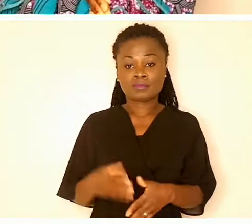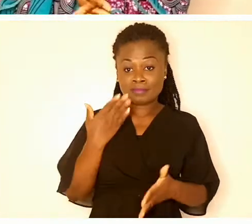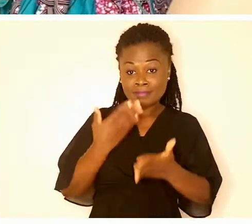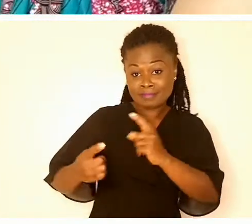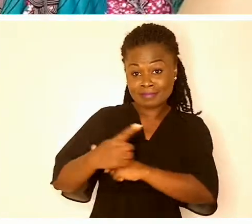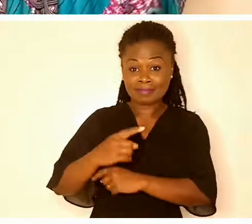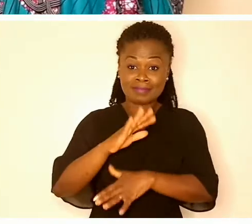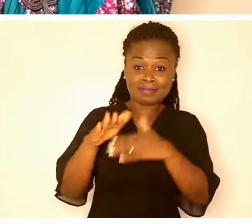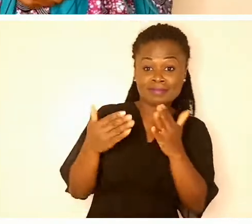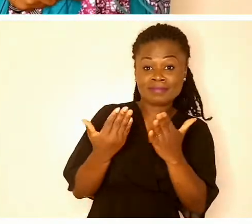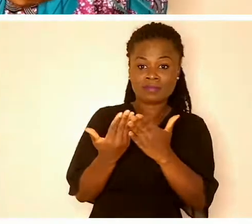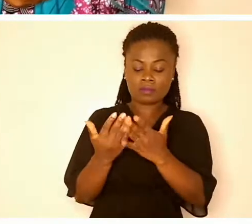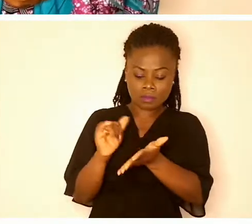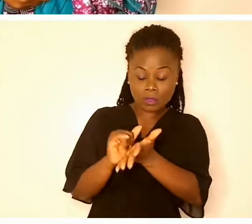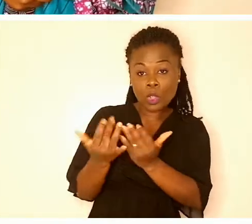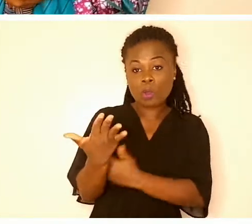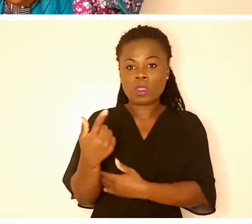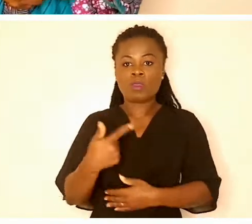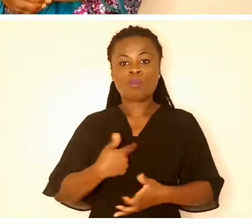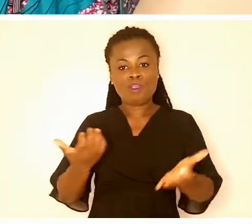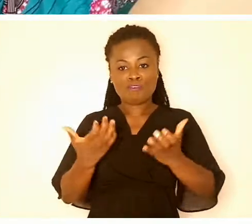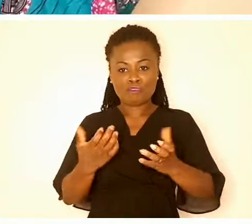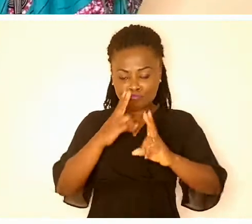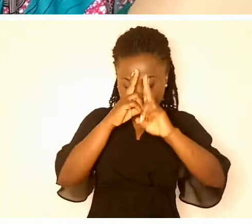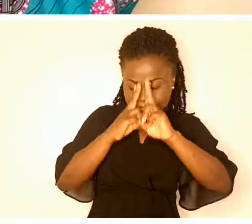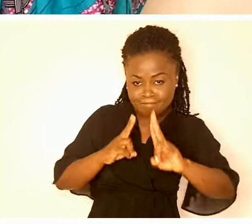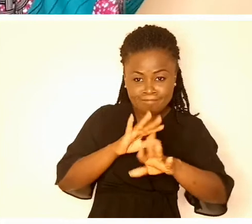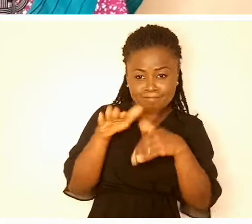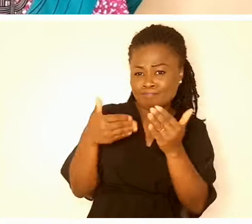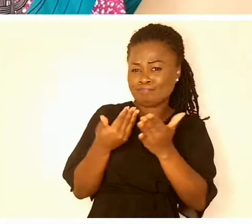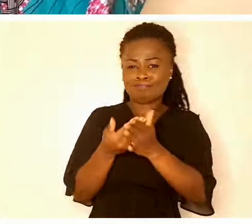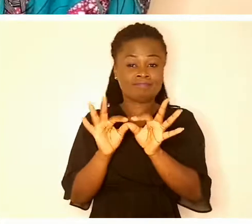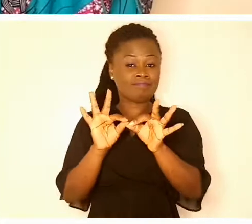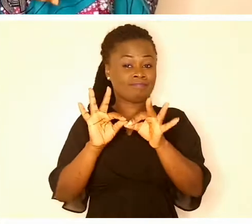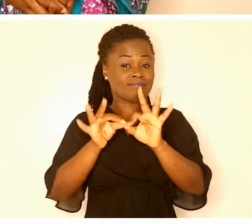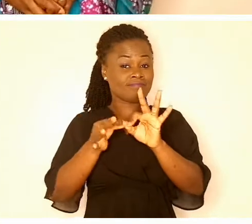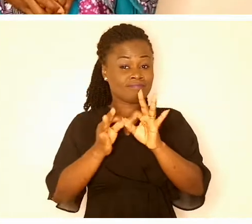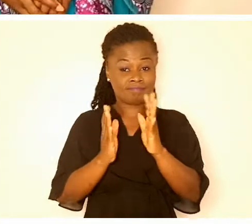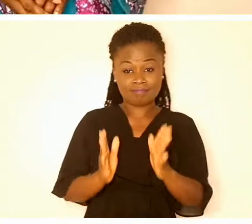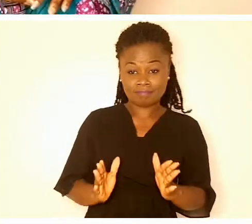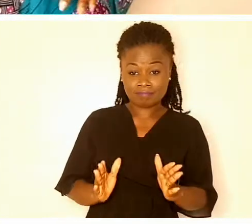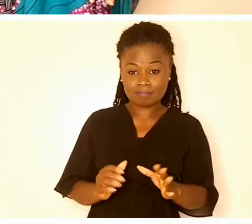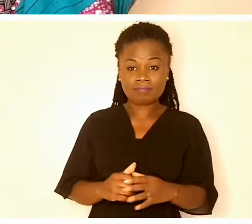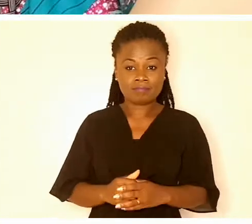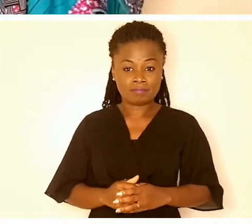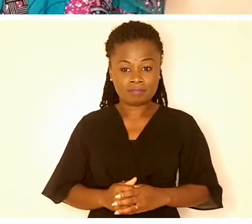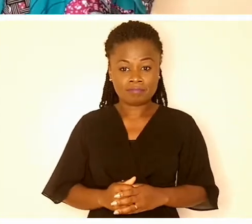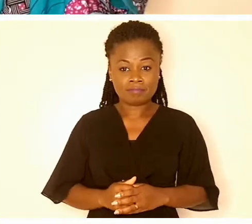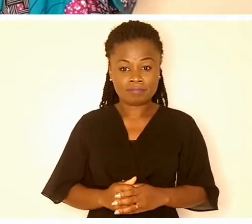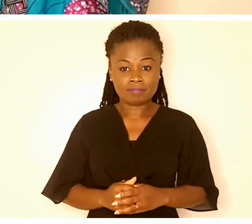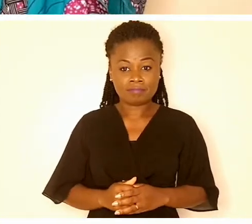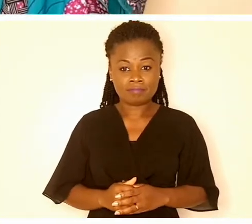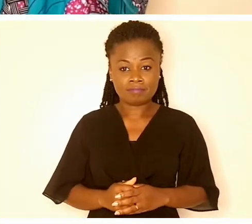Bonjour à tous. Ce matin, j'aimerais rendre hommage à tous les interprètes, de quelque pays que vous soyez.